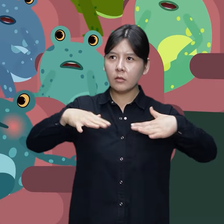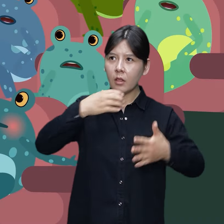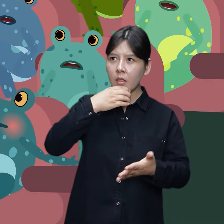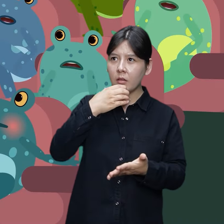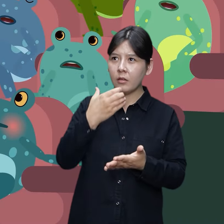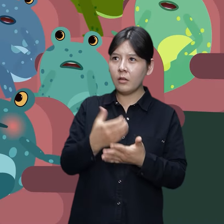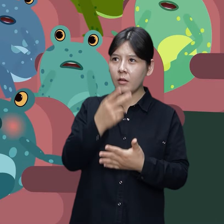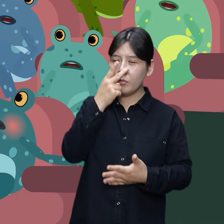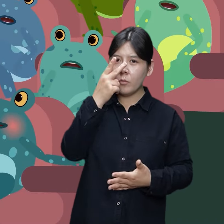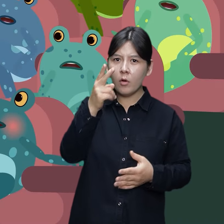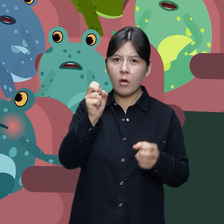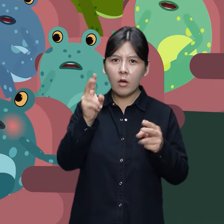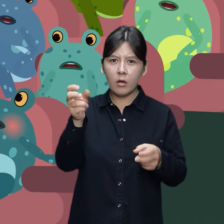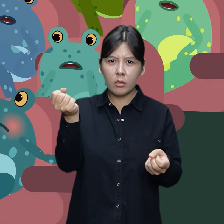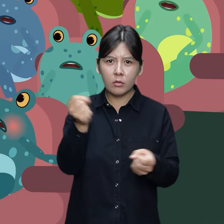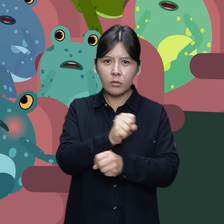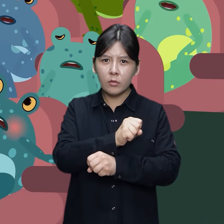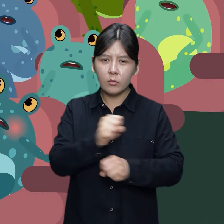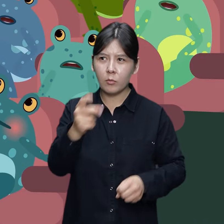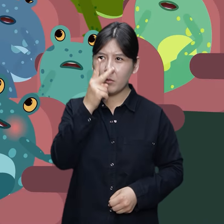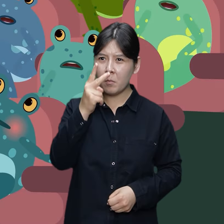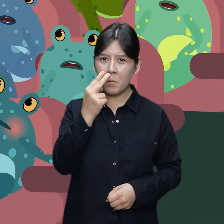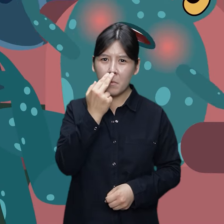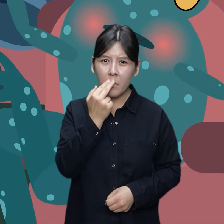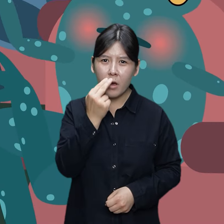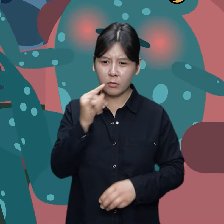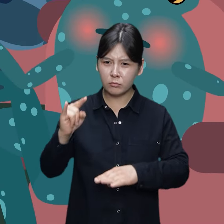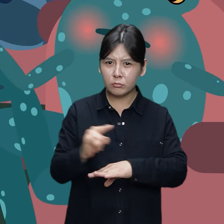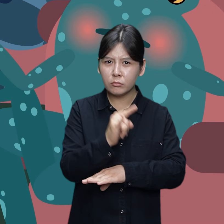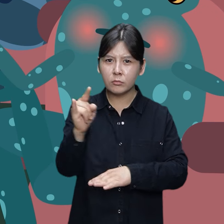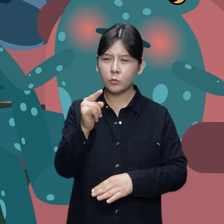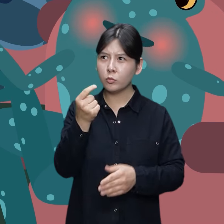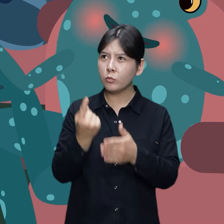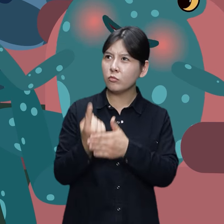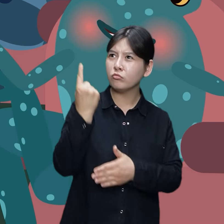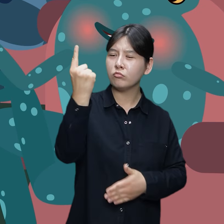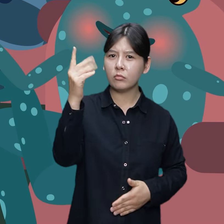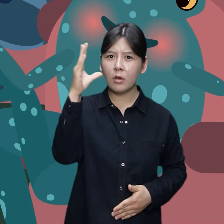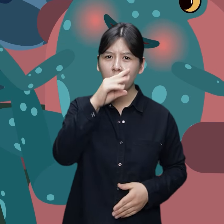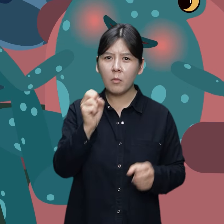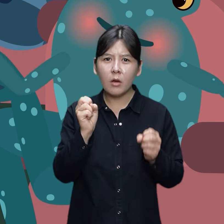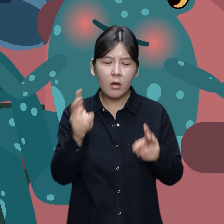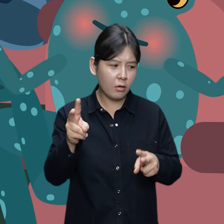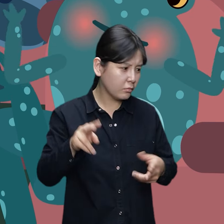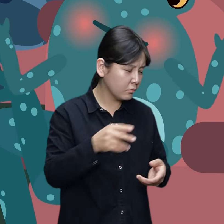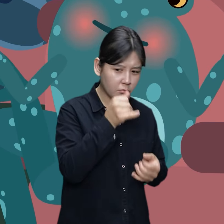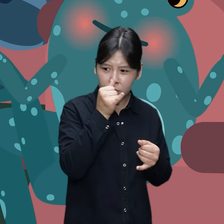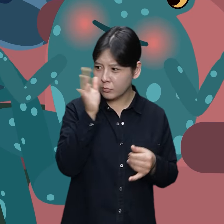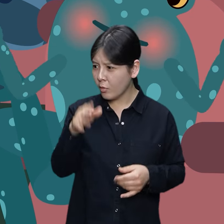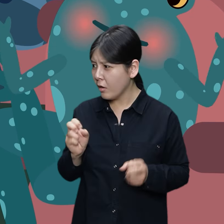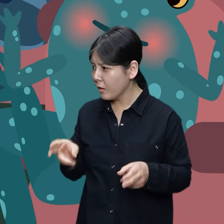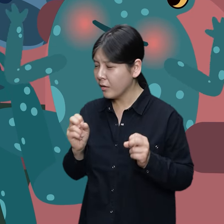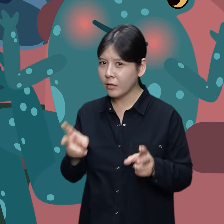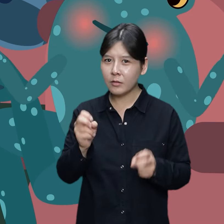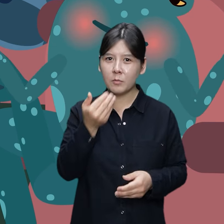чұрылдаған көр үшілер, бол кечіне кей бақа, мұнчалық бейік, жана ұшынчалық тек мұнараның чоқысына қантіп чығалды деп, бері